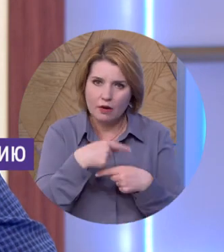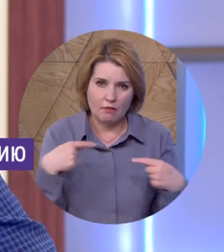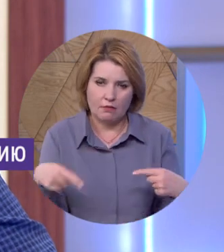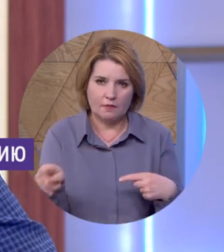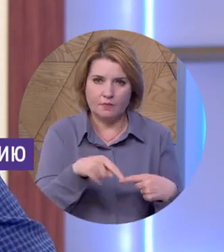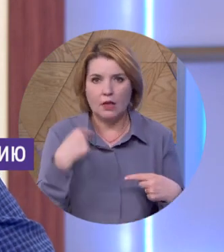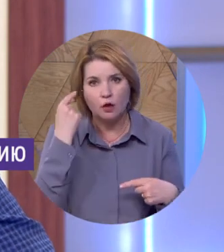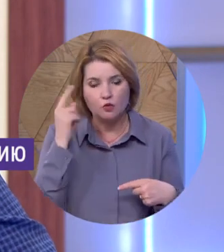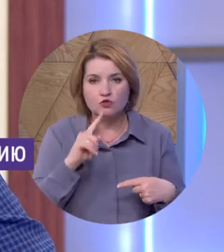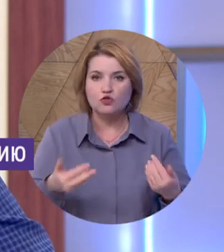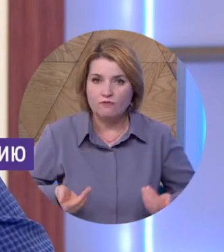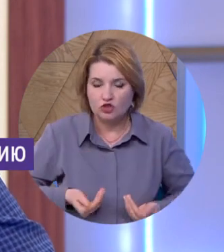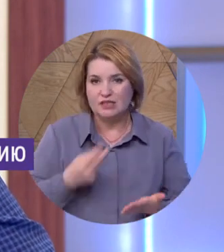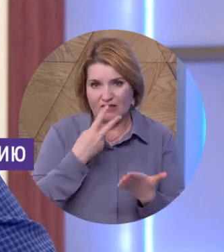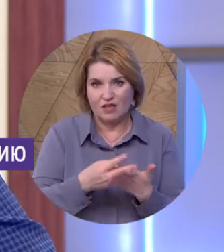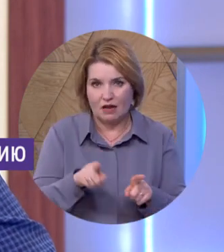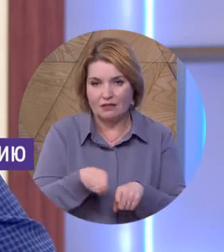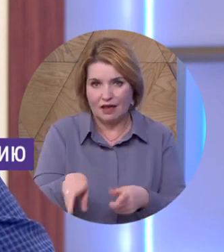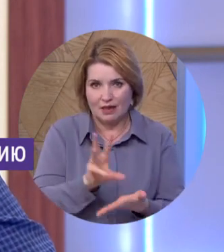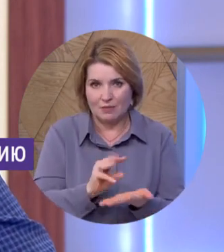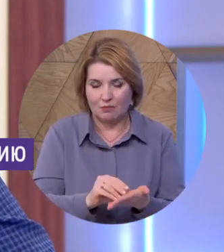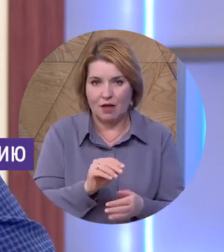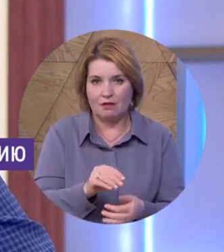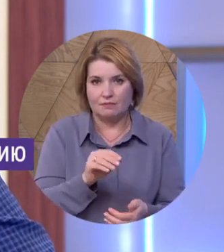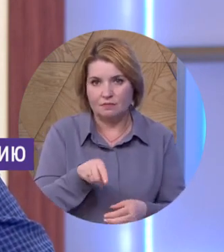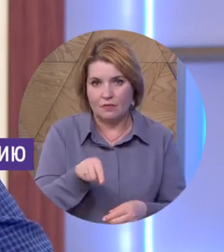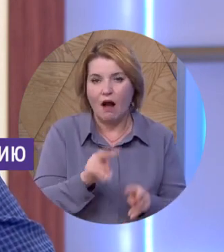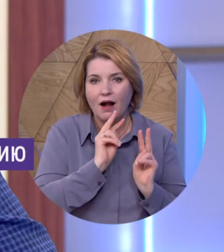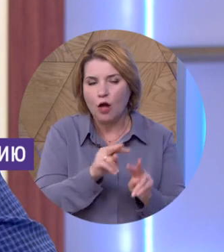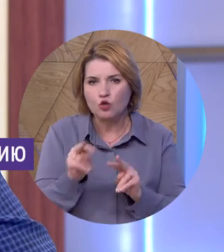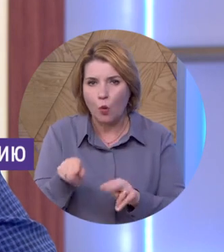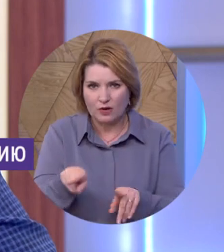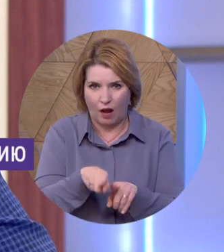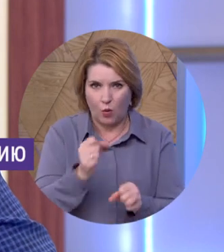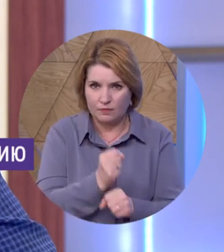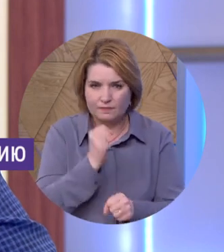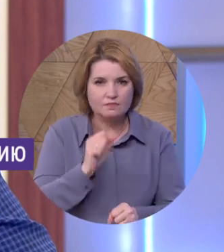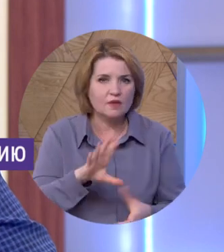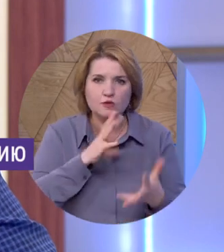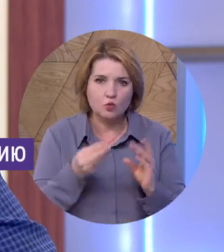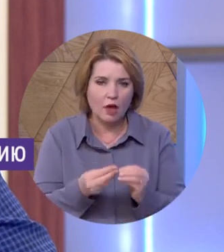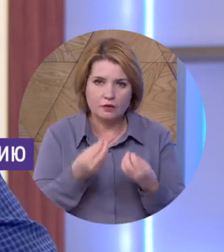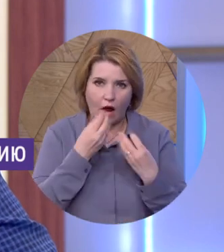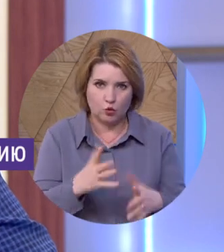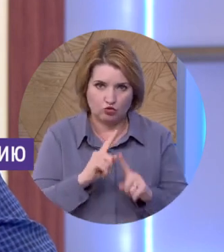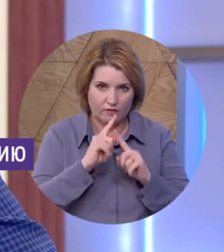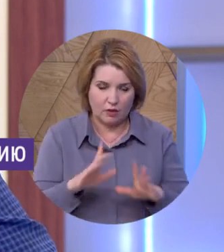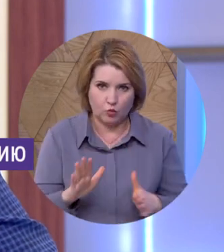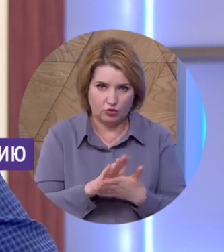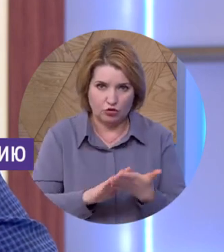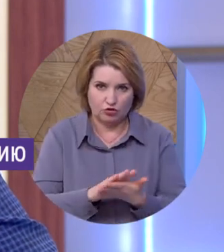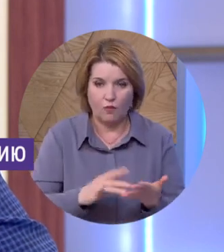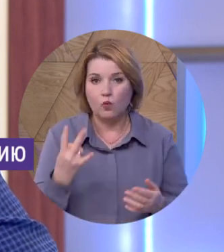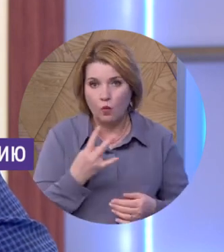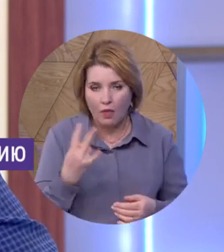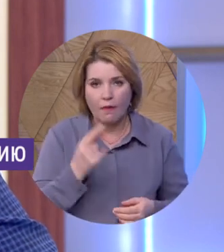так или иначе в жизни видели вот эти примеры тотального контроля. Никогда не приводят ни к чему хорошему, но надо не забывать, что в данном случае,